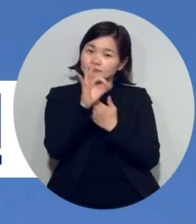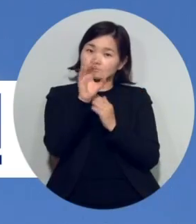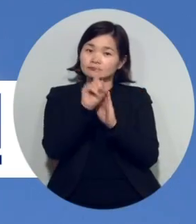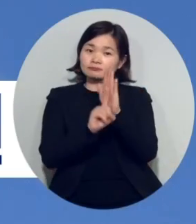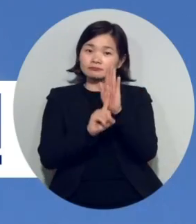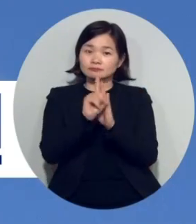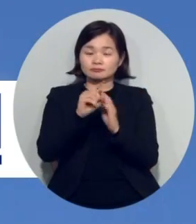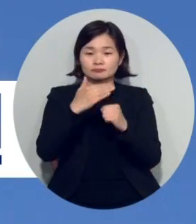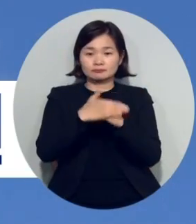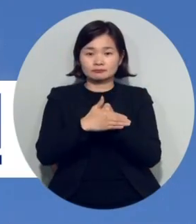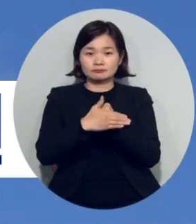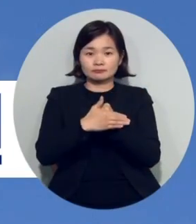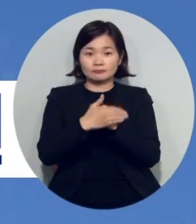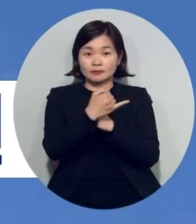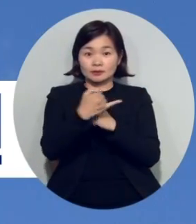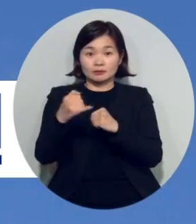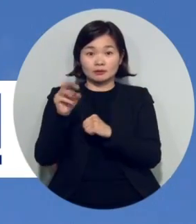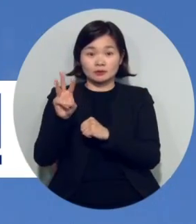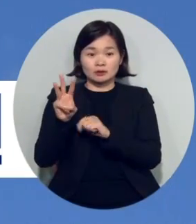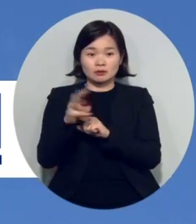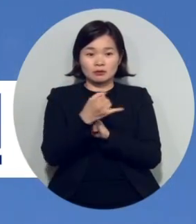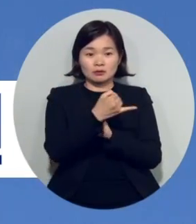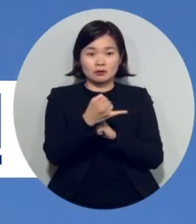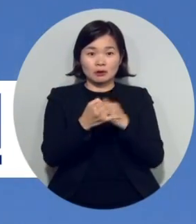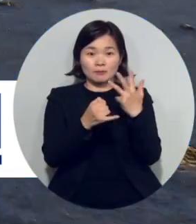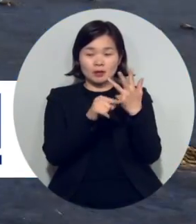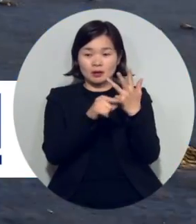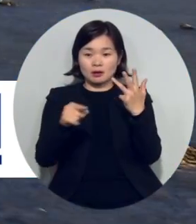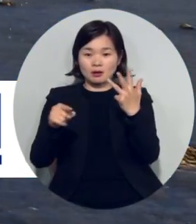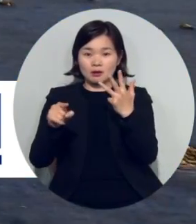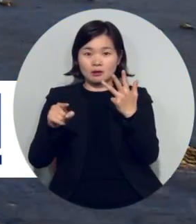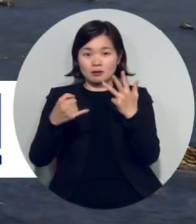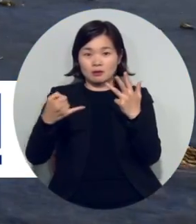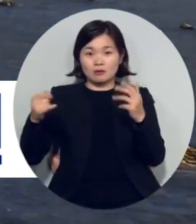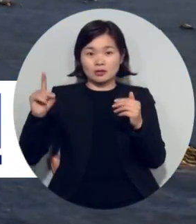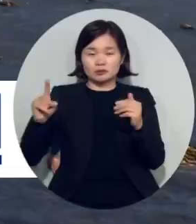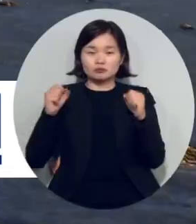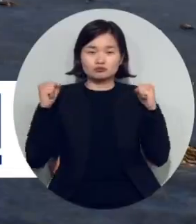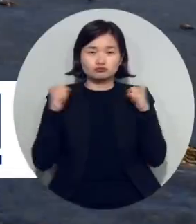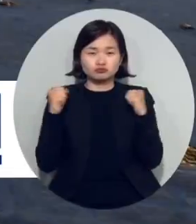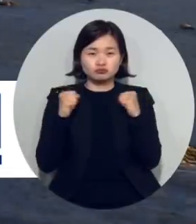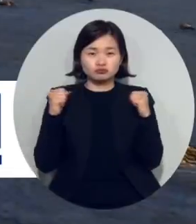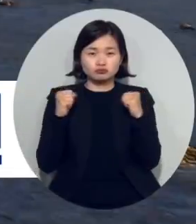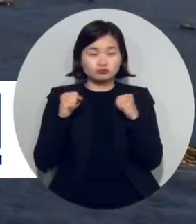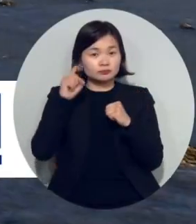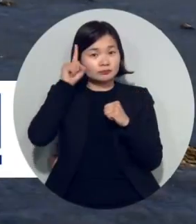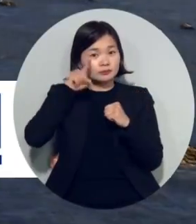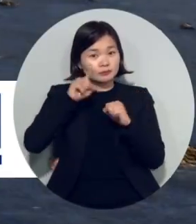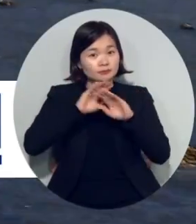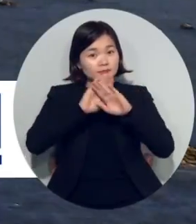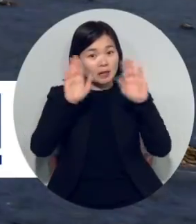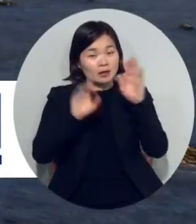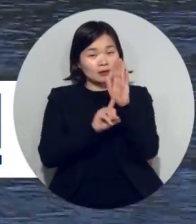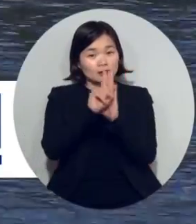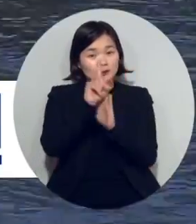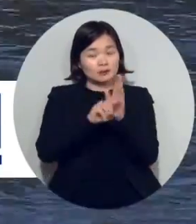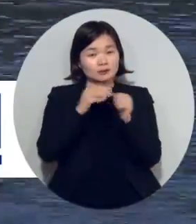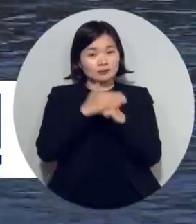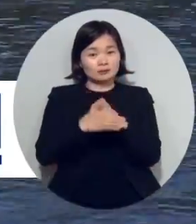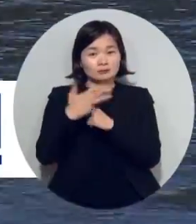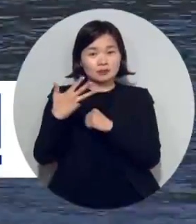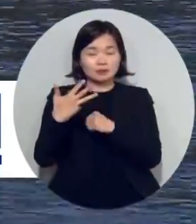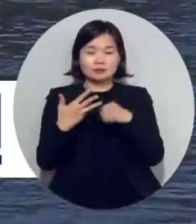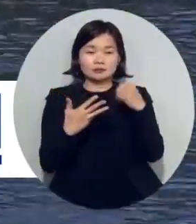최저기온은 대구가 영하 3도 된 영하 8도 에서 영하 1도로 죽겠습니다 내일 낮 기온은 대구가 8도 등